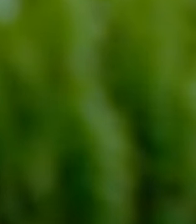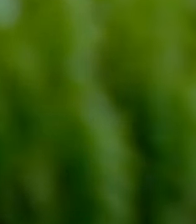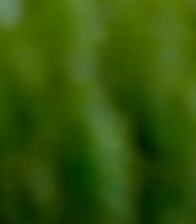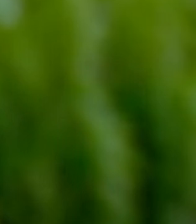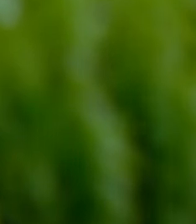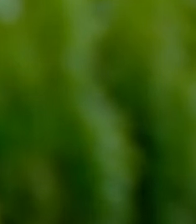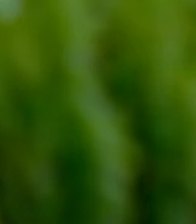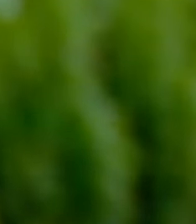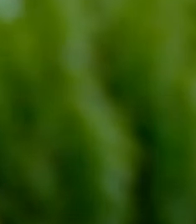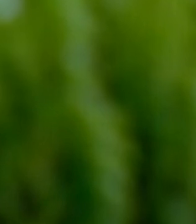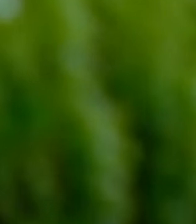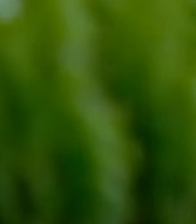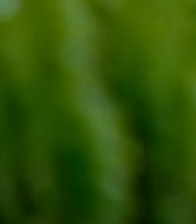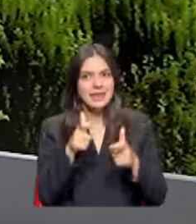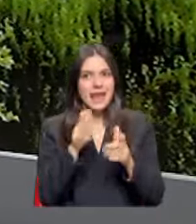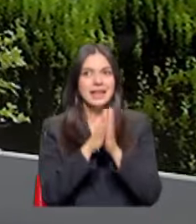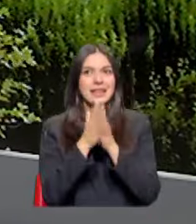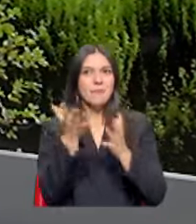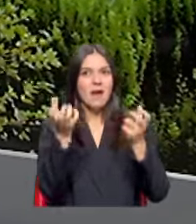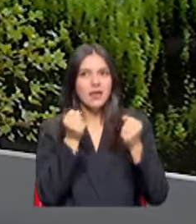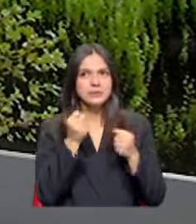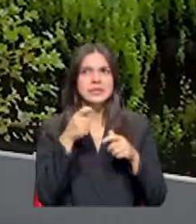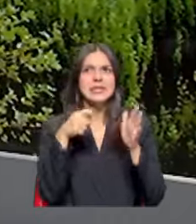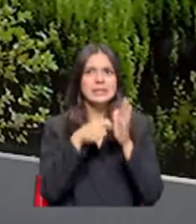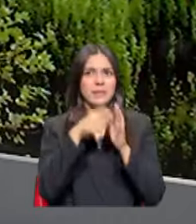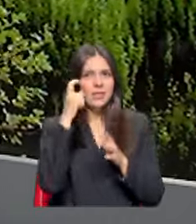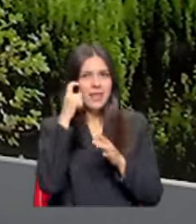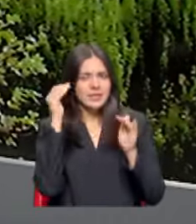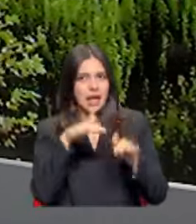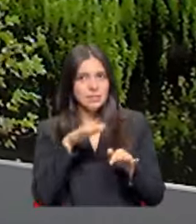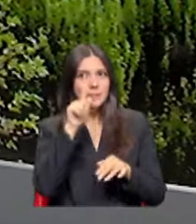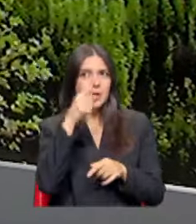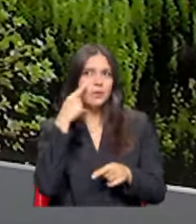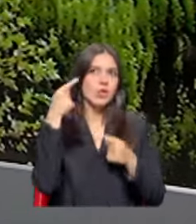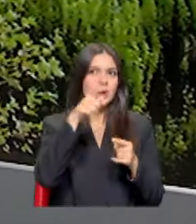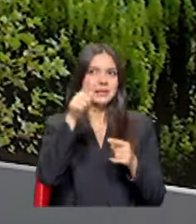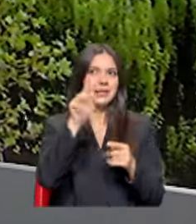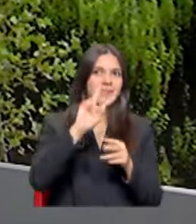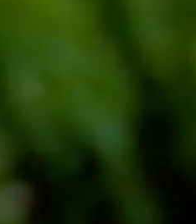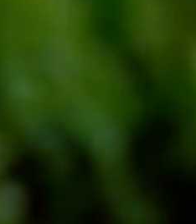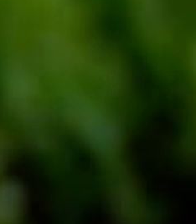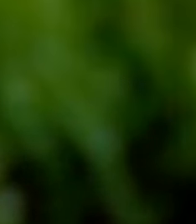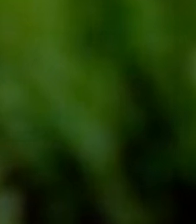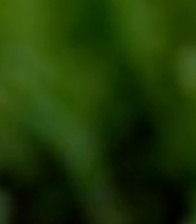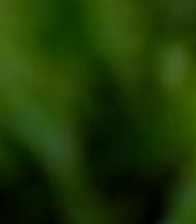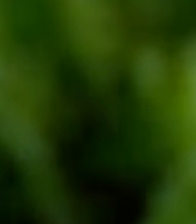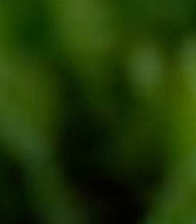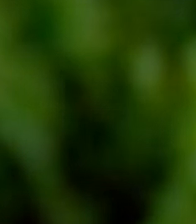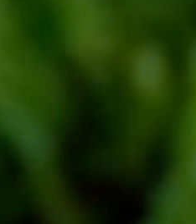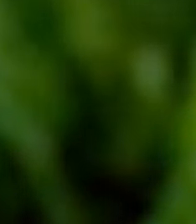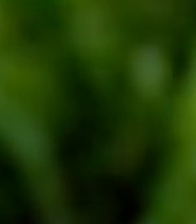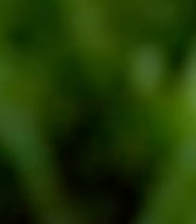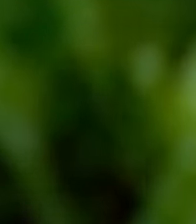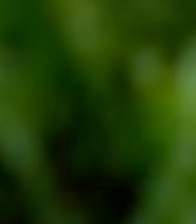Bir Yer isimli bir kitap kaleme almış. İsim tanıdık geliyor mu? Bir de buradan göstereyim size kitabı yazan kişinin kim